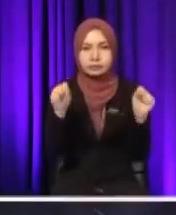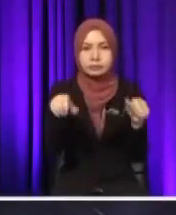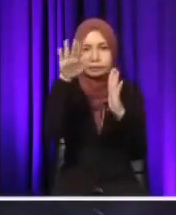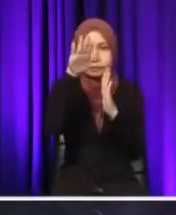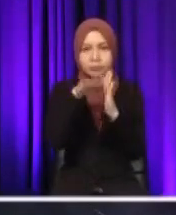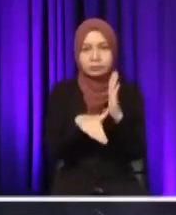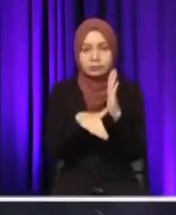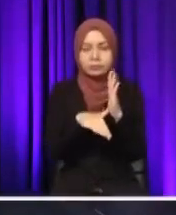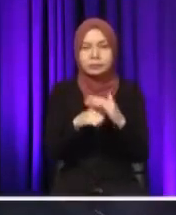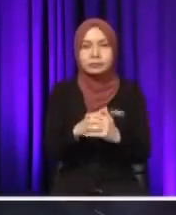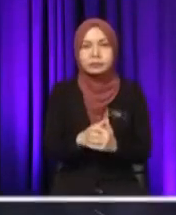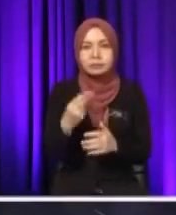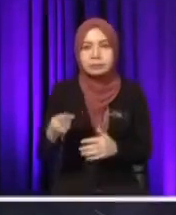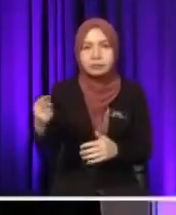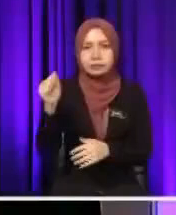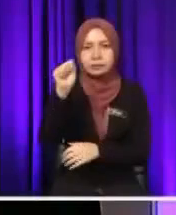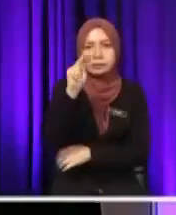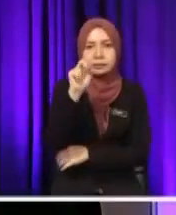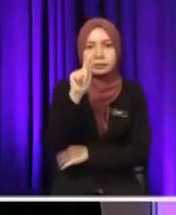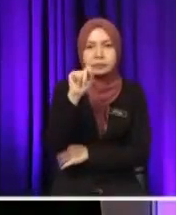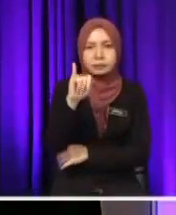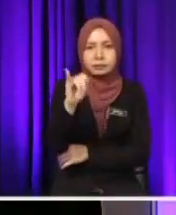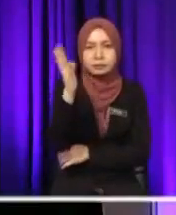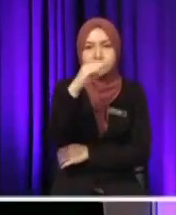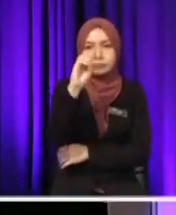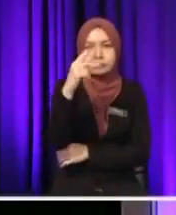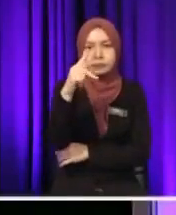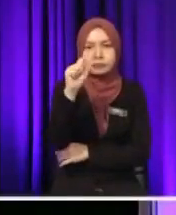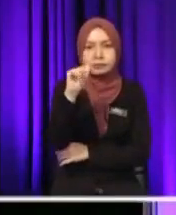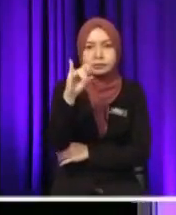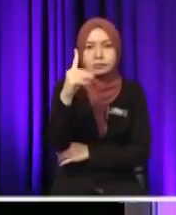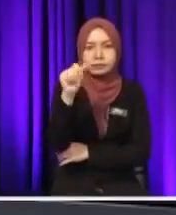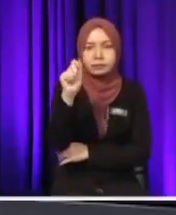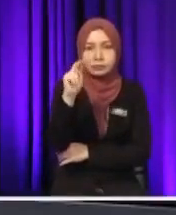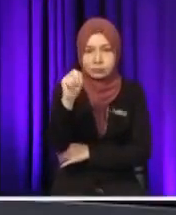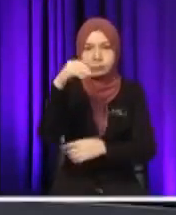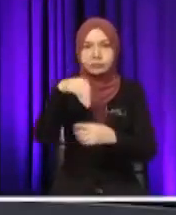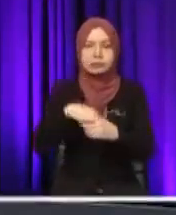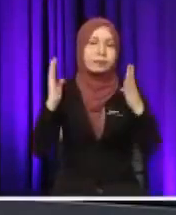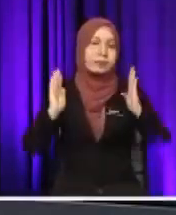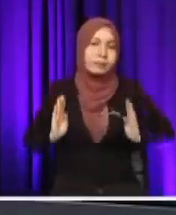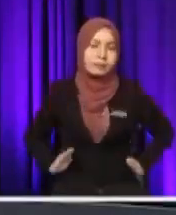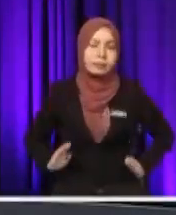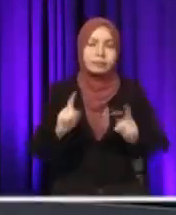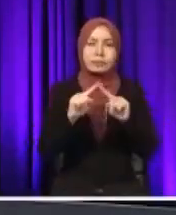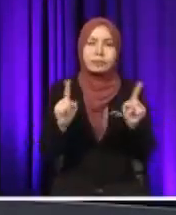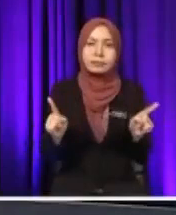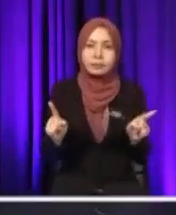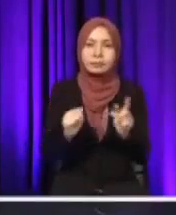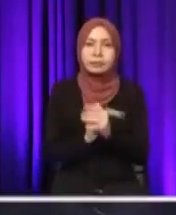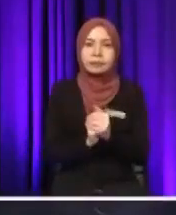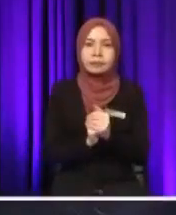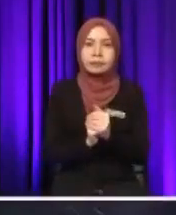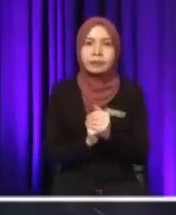mengurangkan bahan antioksidan dalam tubuh badan. Okey, jadi memang pentinglah kita penting, ada antioksidan dalam diet. Kalau ada yang tak makan buah,